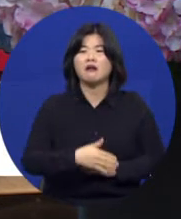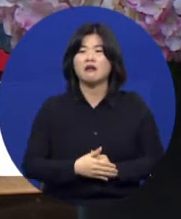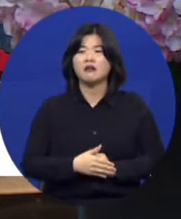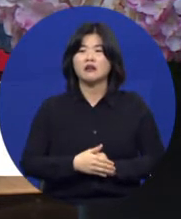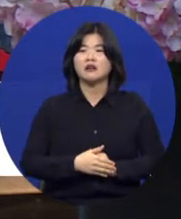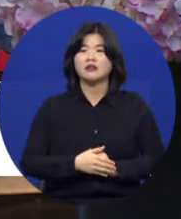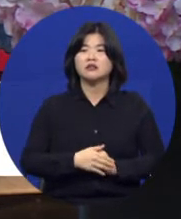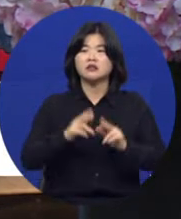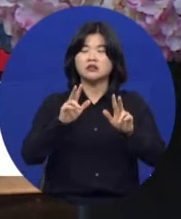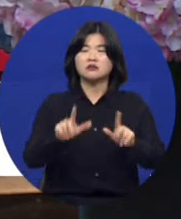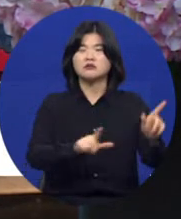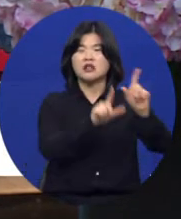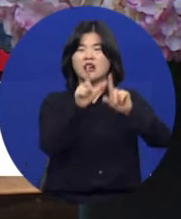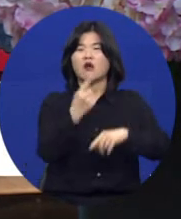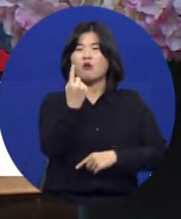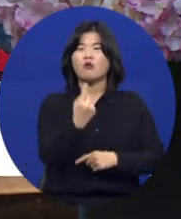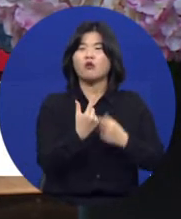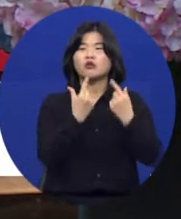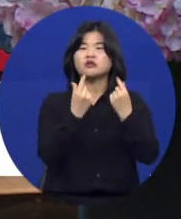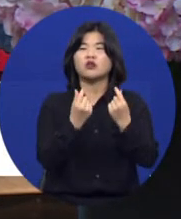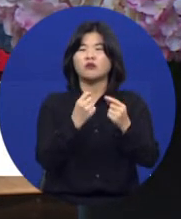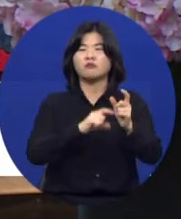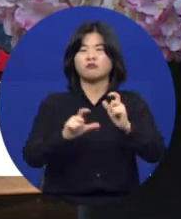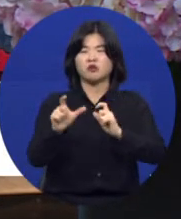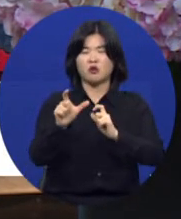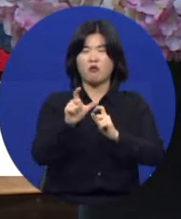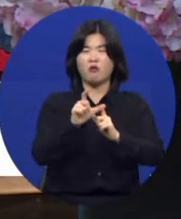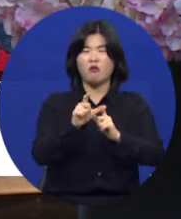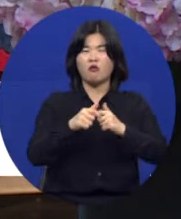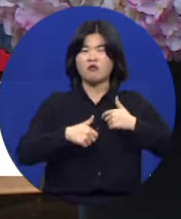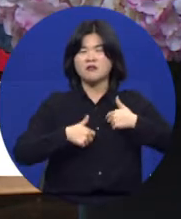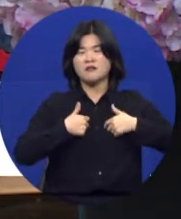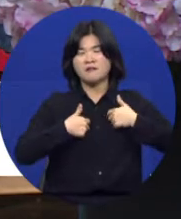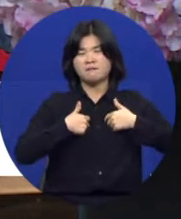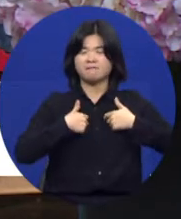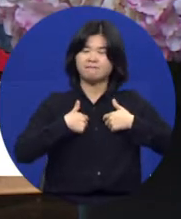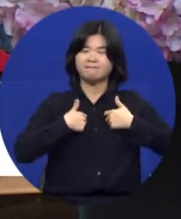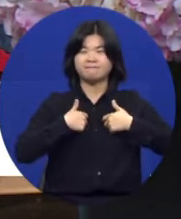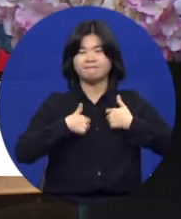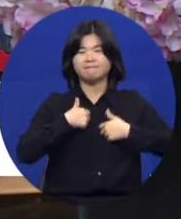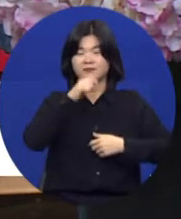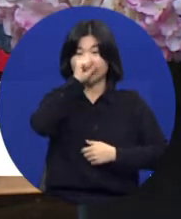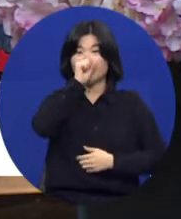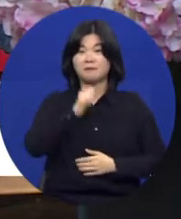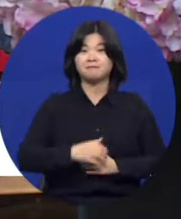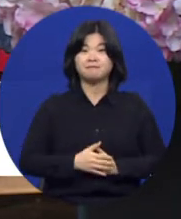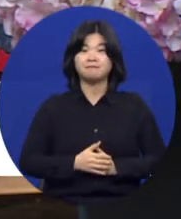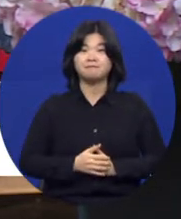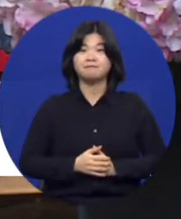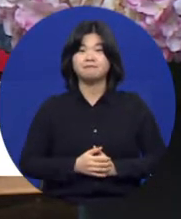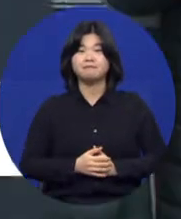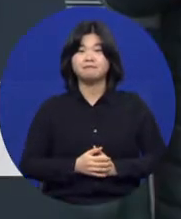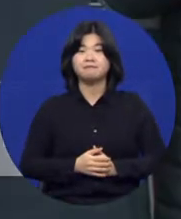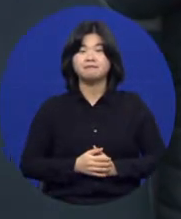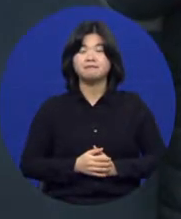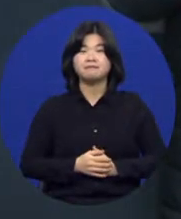그 유골 찾으면 너무 집안에서도 좋아하는 그냥 살아온 것보단 더 기쁘고 막